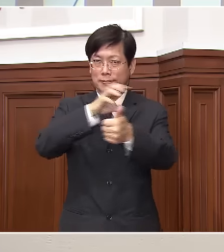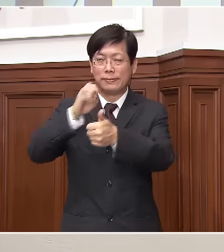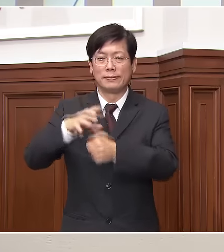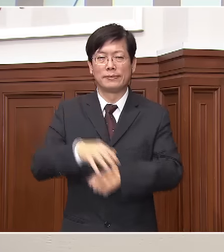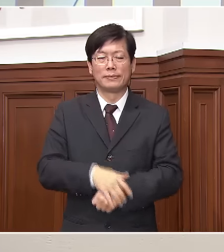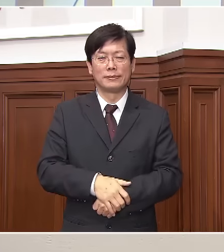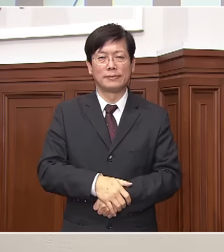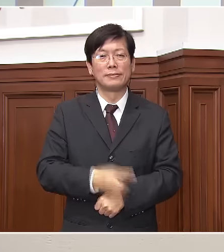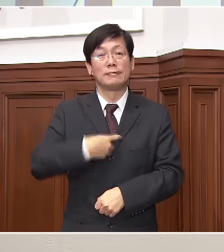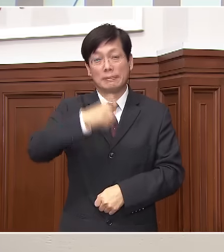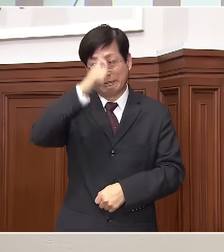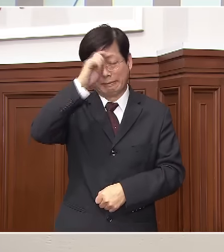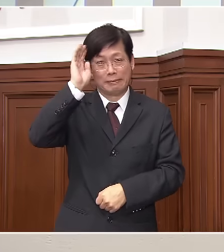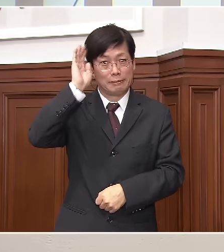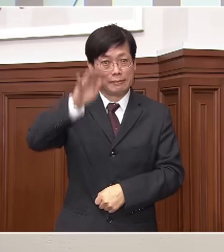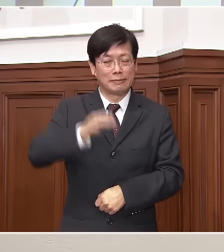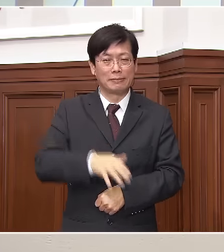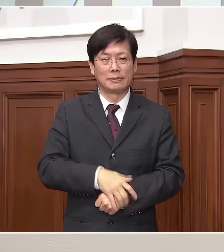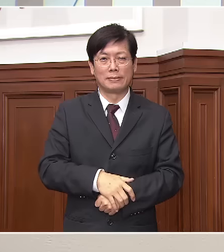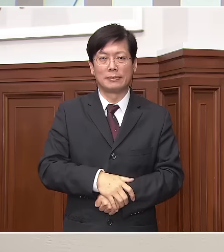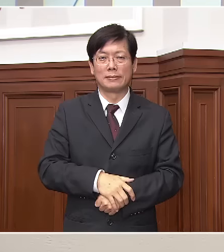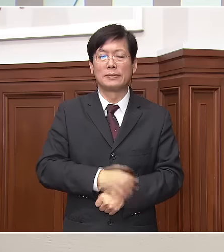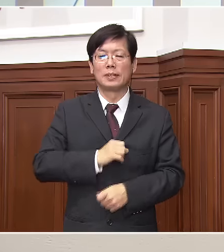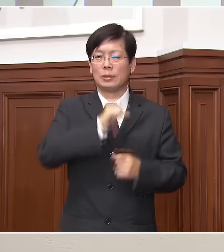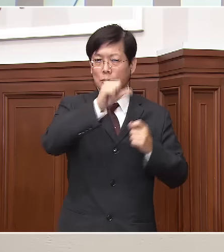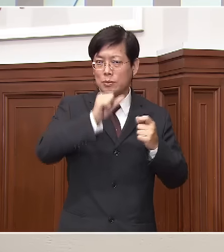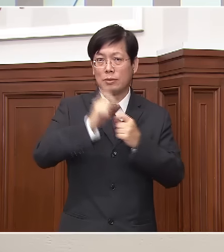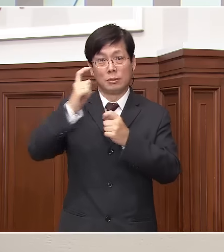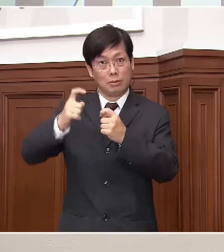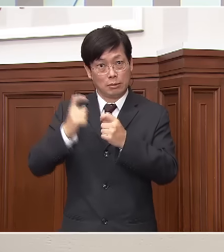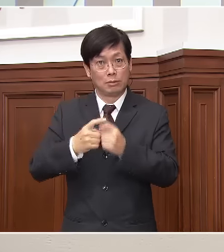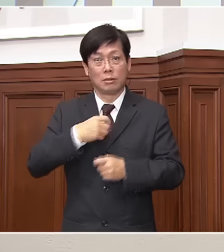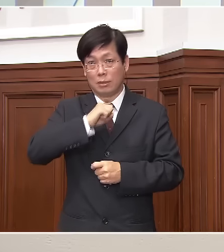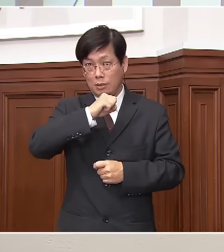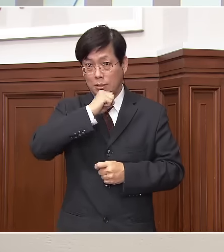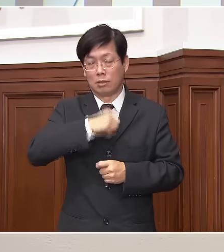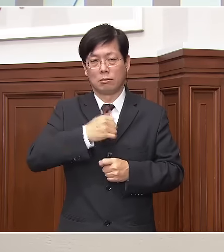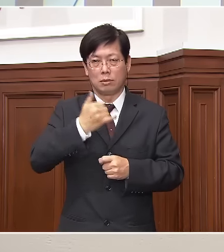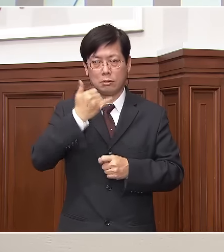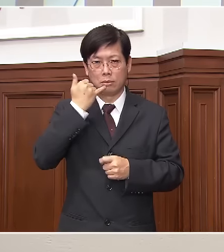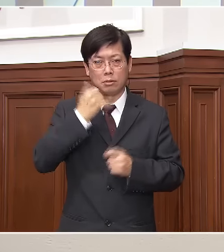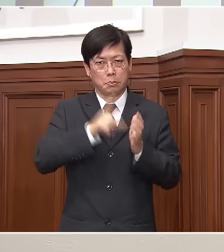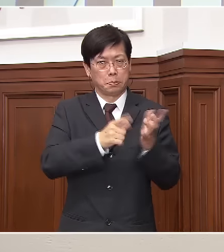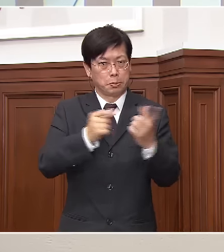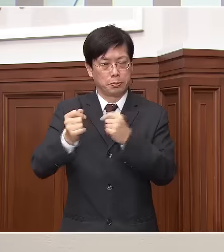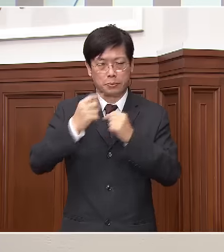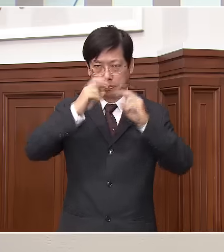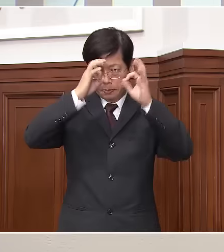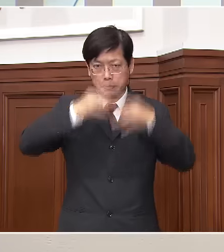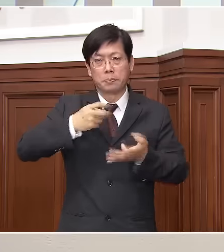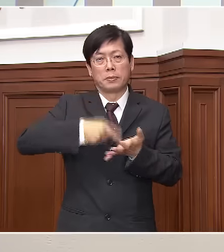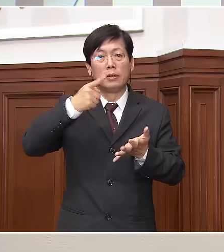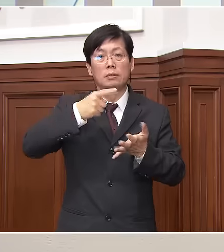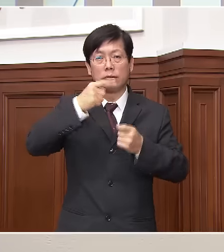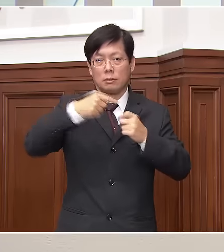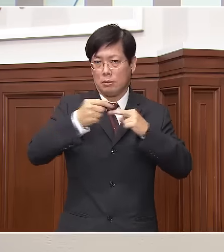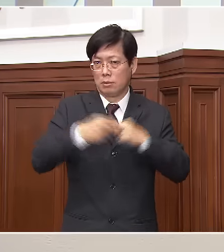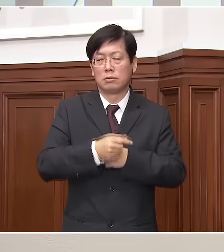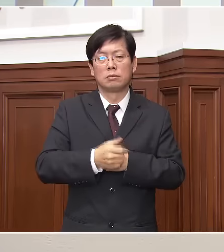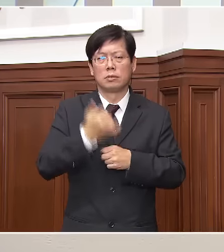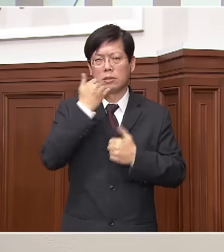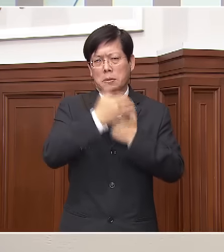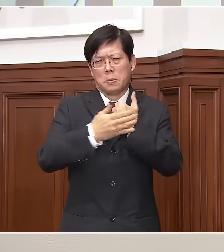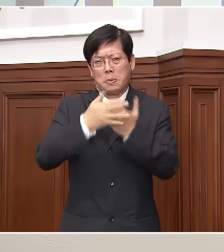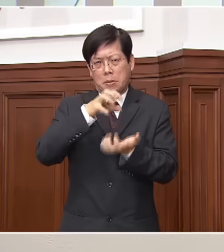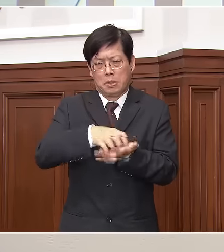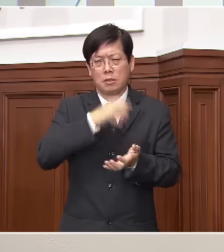调，我希望未来每5到10年。台湾就定期检讨一次年金制度，这样才会确保